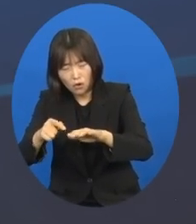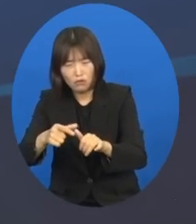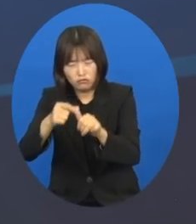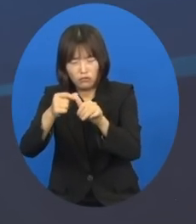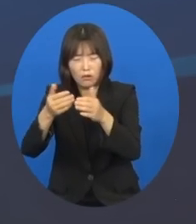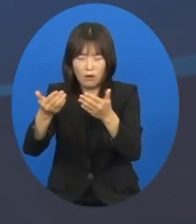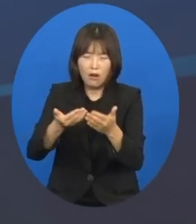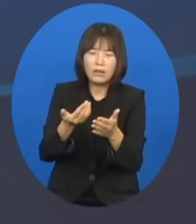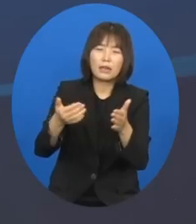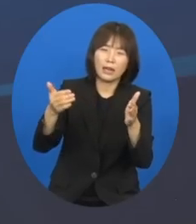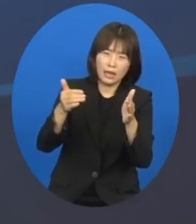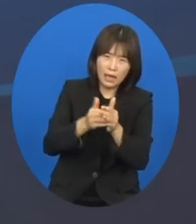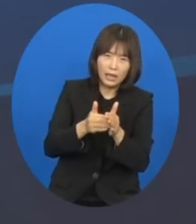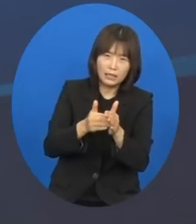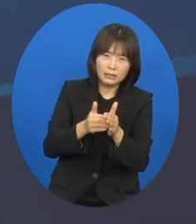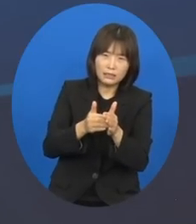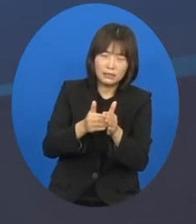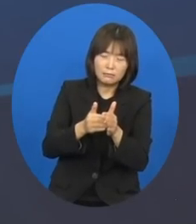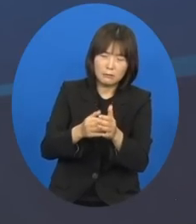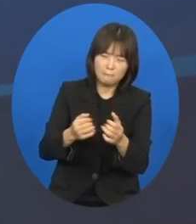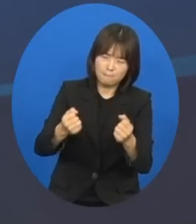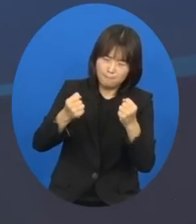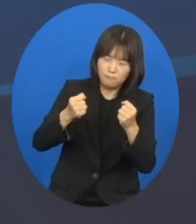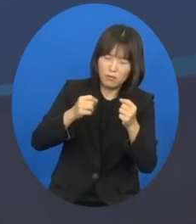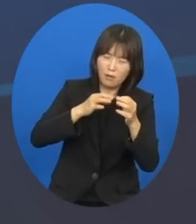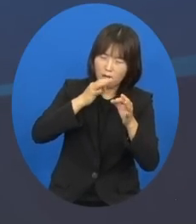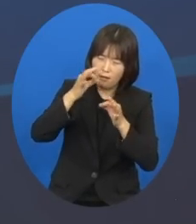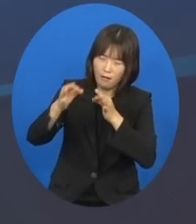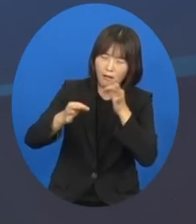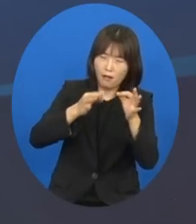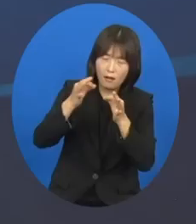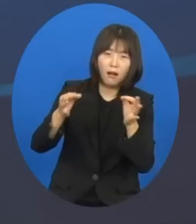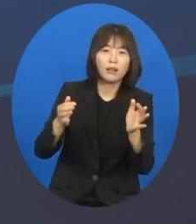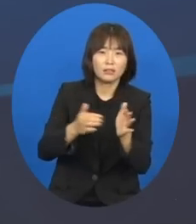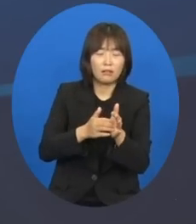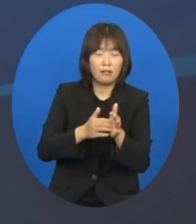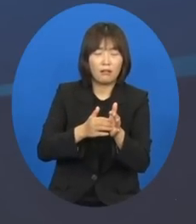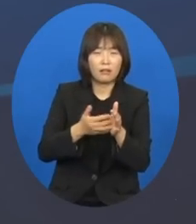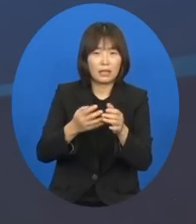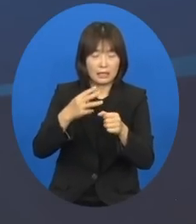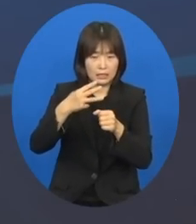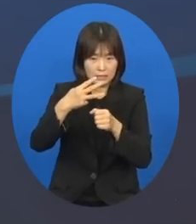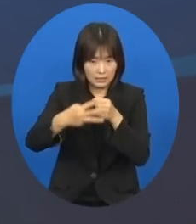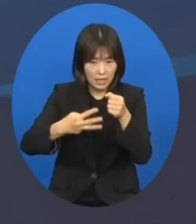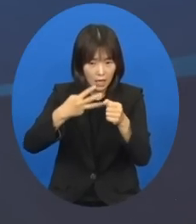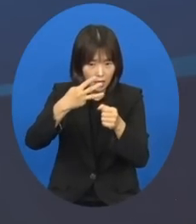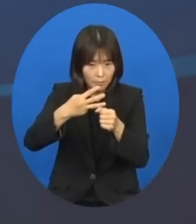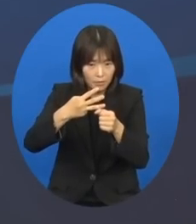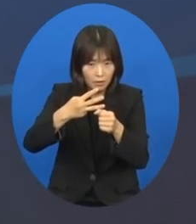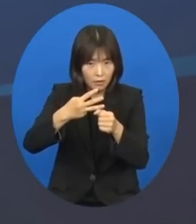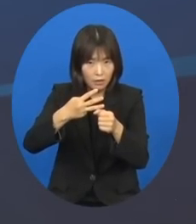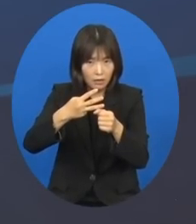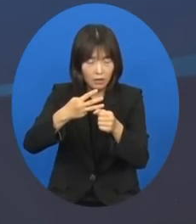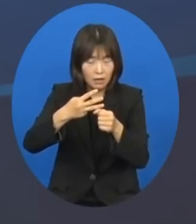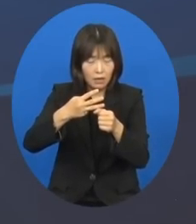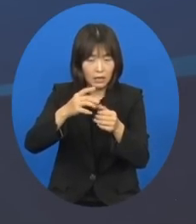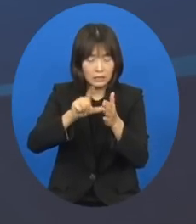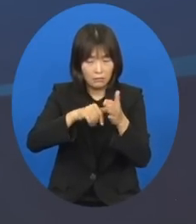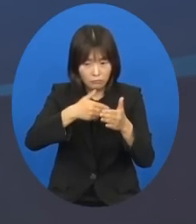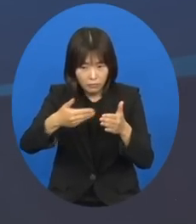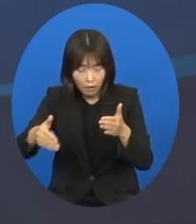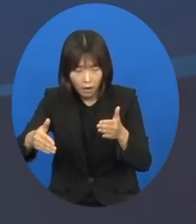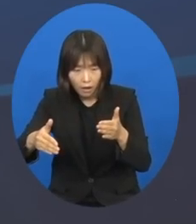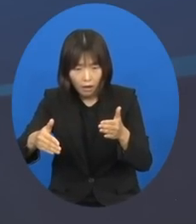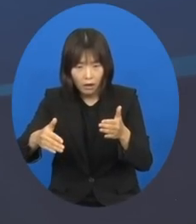불끈 쥐면서 야심차게 불렀다는 거예요 근데 한 3년 지나니까 우연히 보니까 우리가 부르는